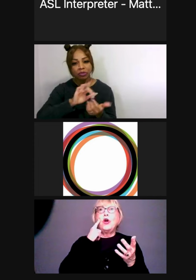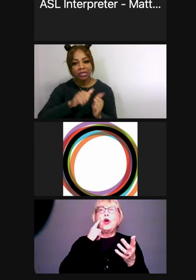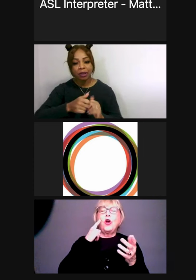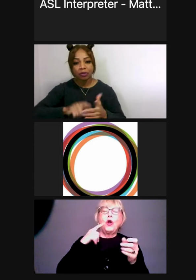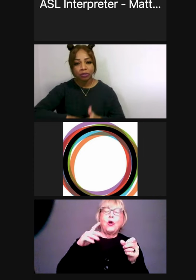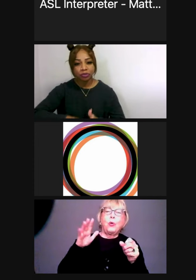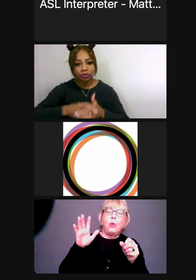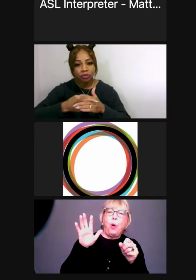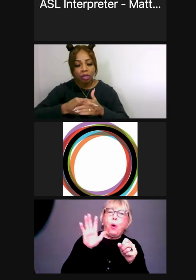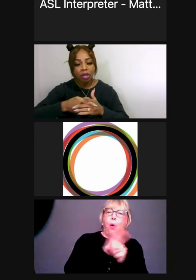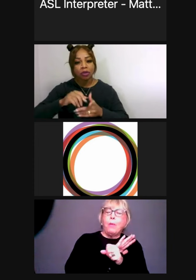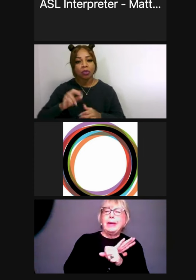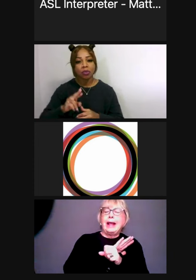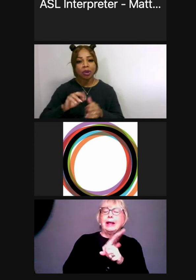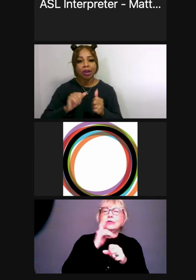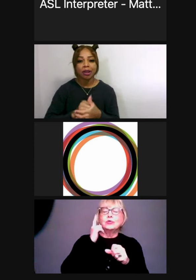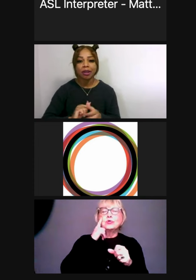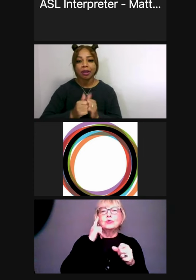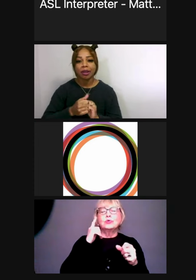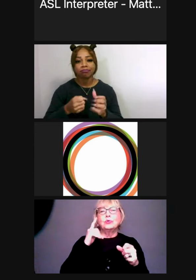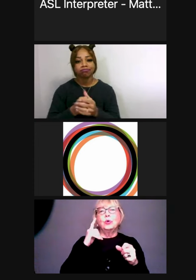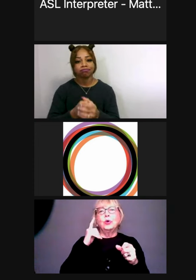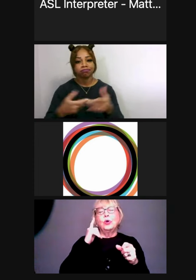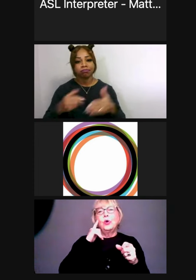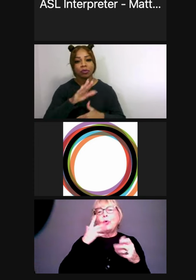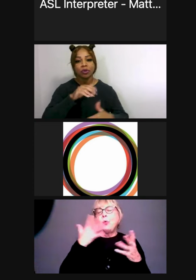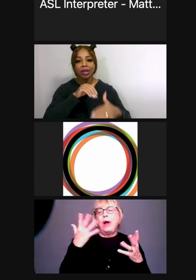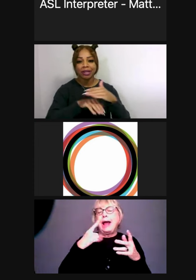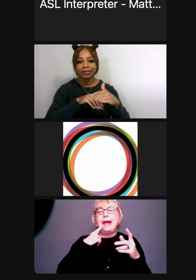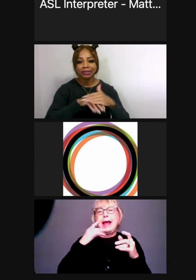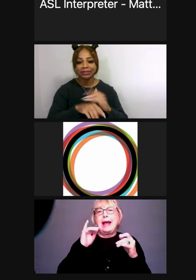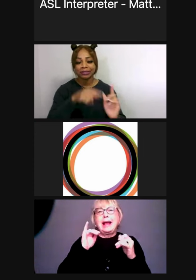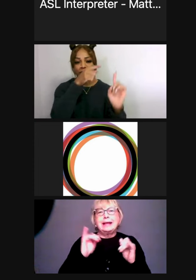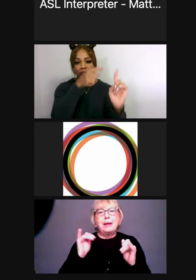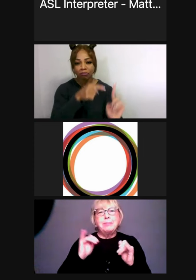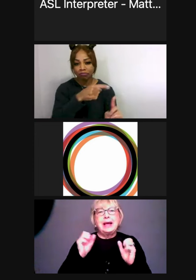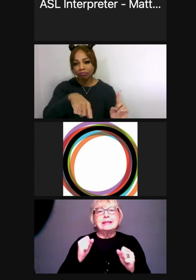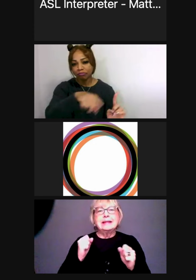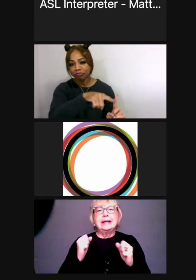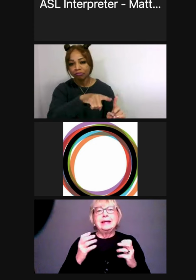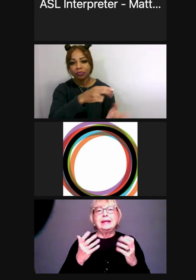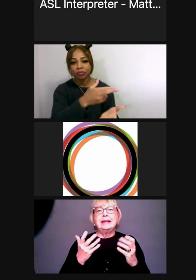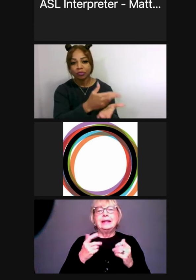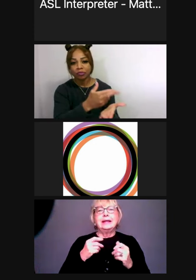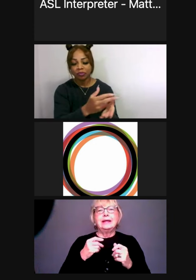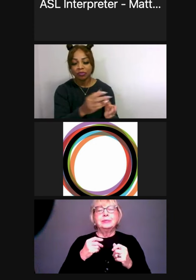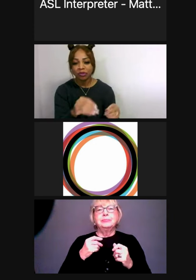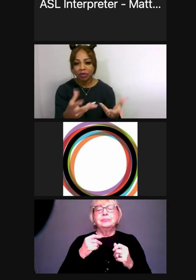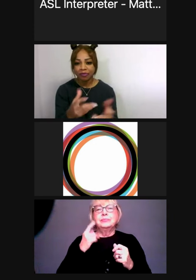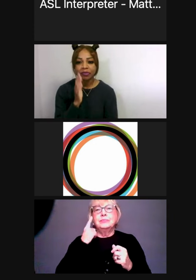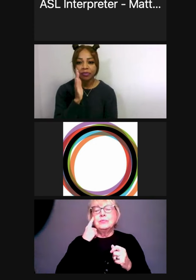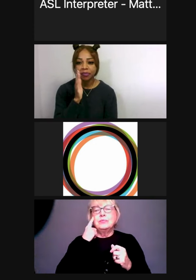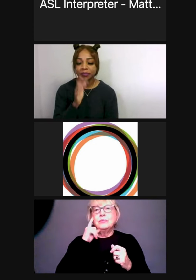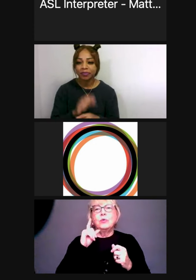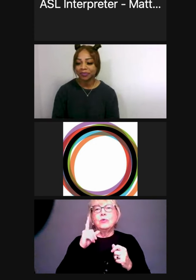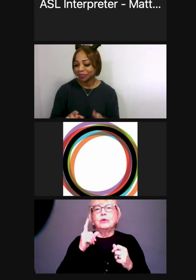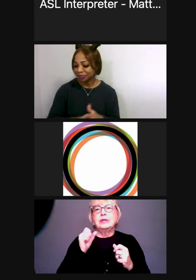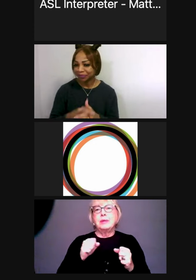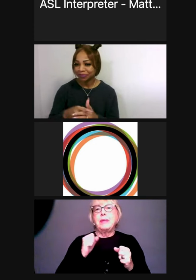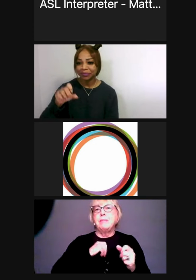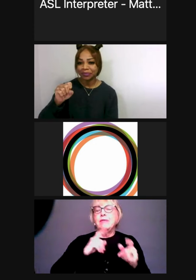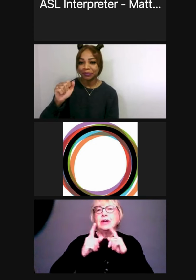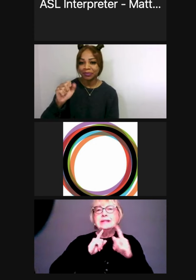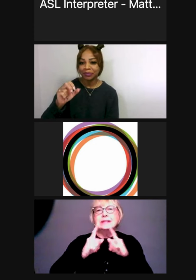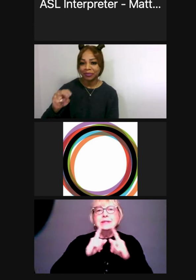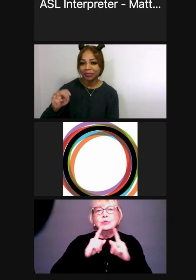approches en termes d'incapacité pour les arts de la scène. Nous essayons tout simplement d'initier une discussion et